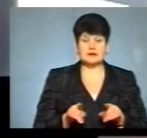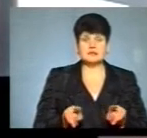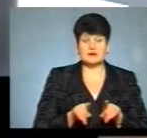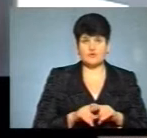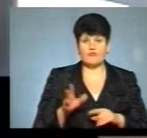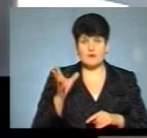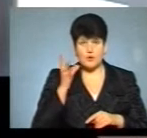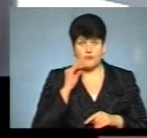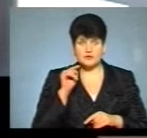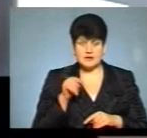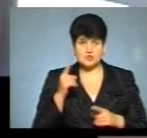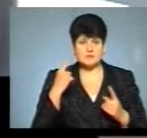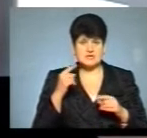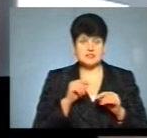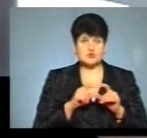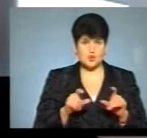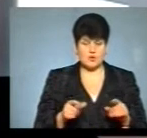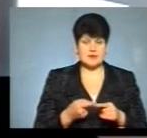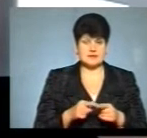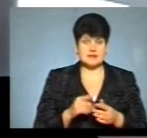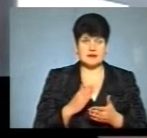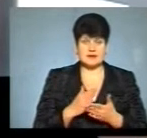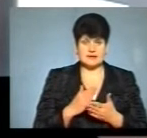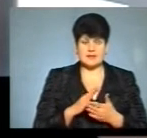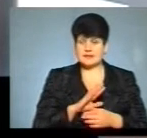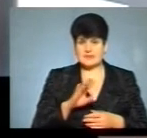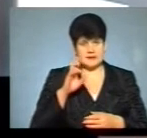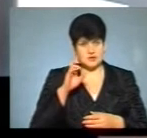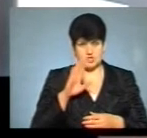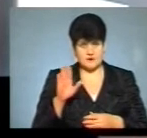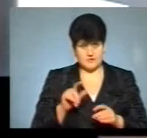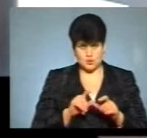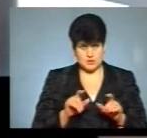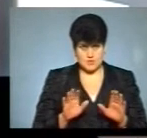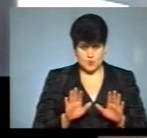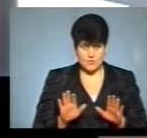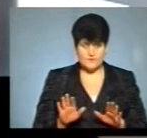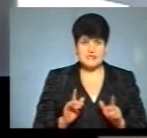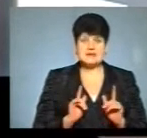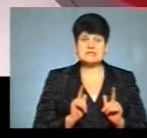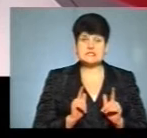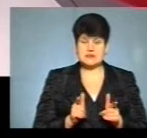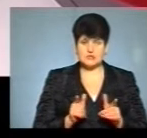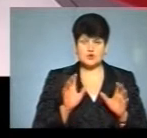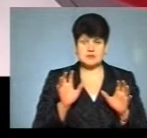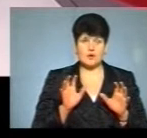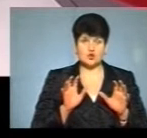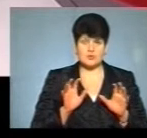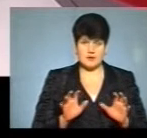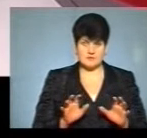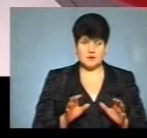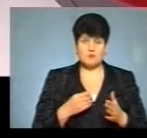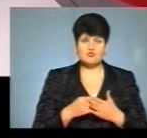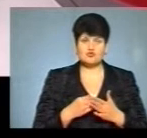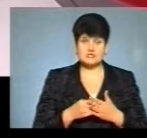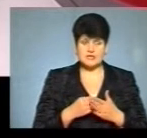що мистецька школа – це є не комунальна установа, і згідно чинного законодавства,